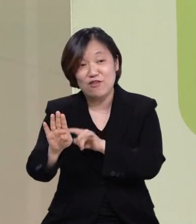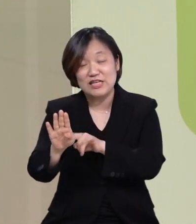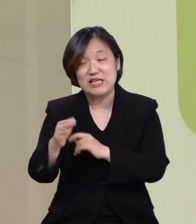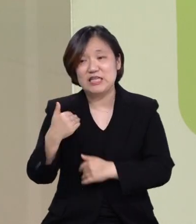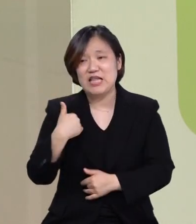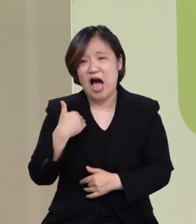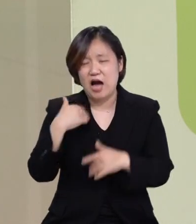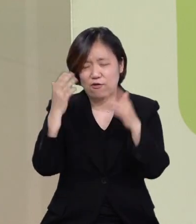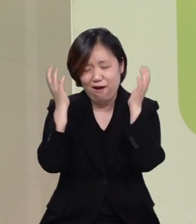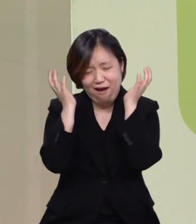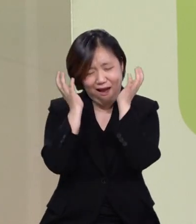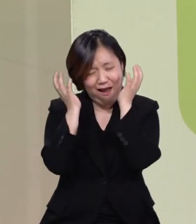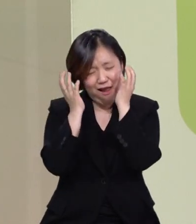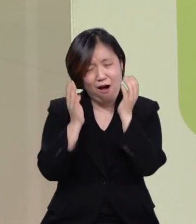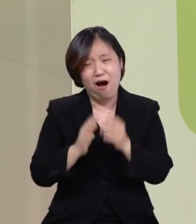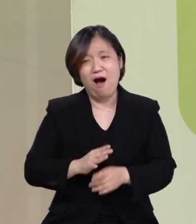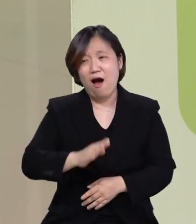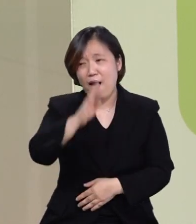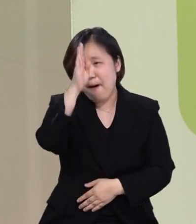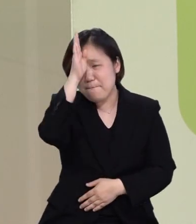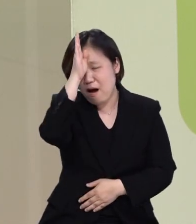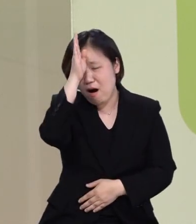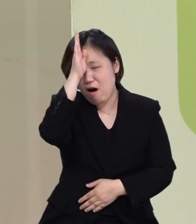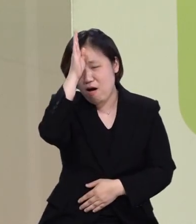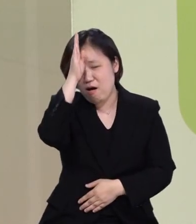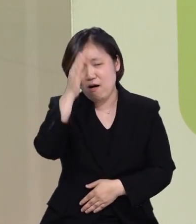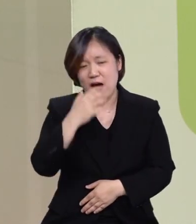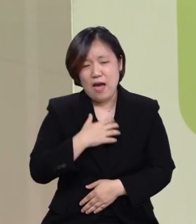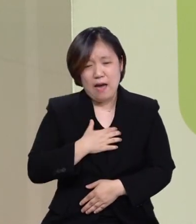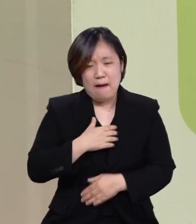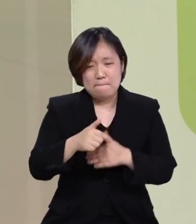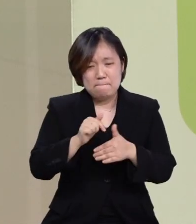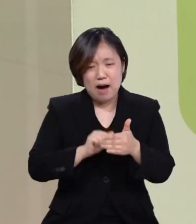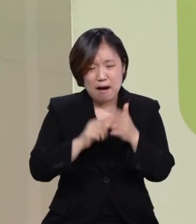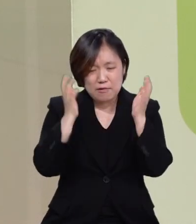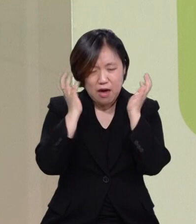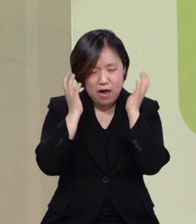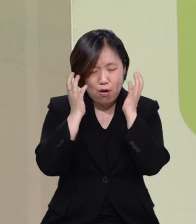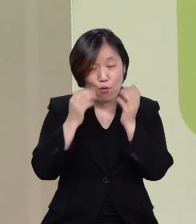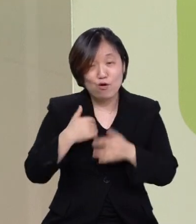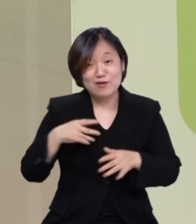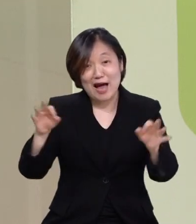괴롭혔던 그런 병이라든가 괴로움이 사라졌더라